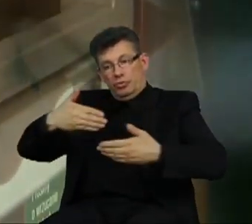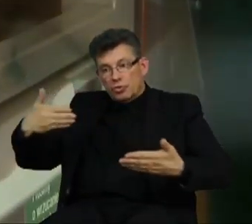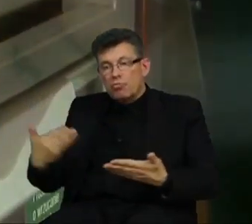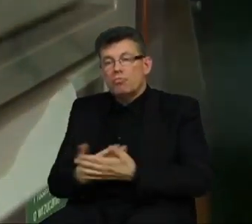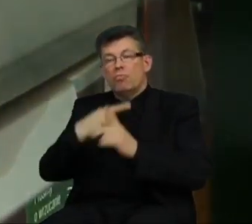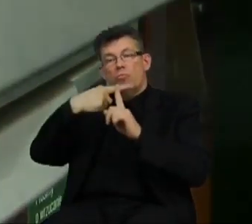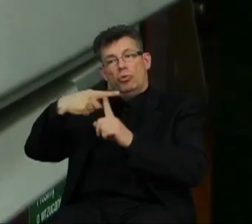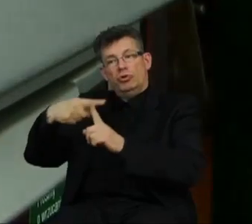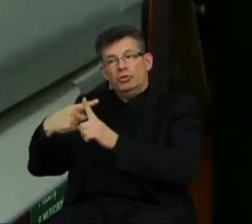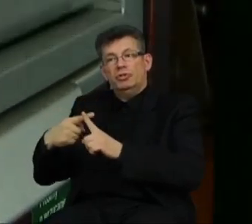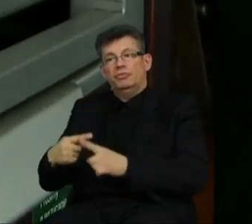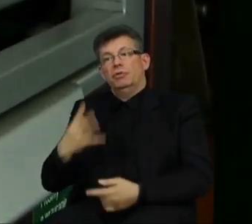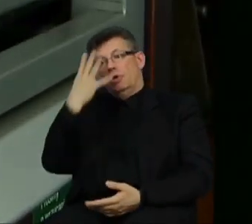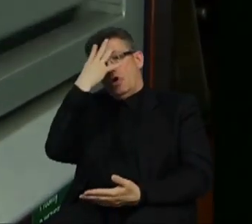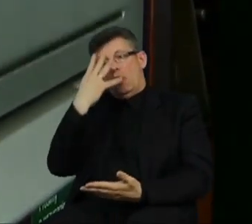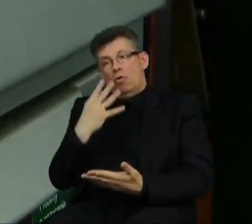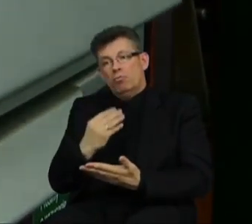wizerunek firmy.